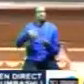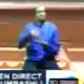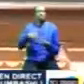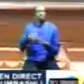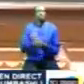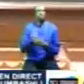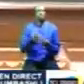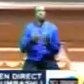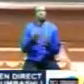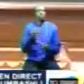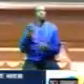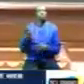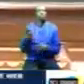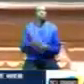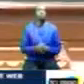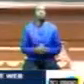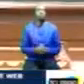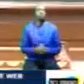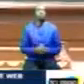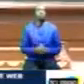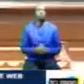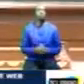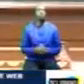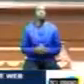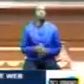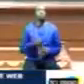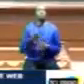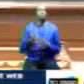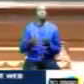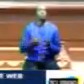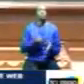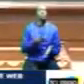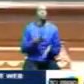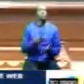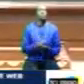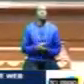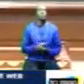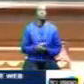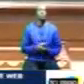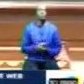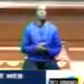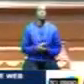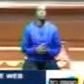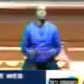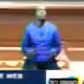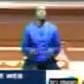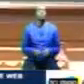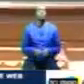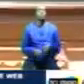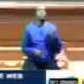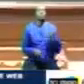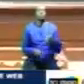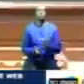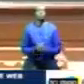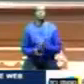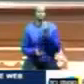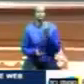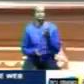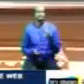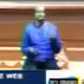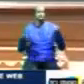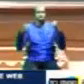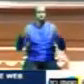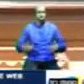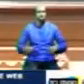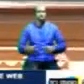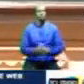lettre 8. Niko nasoma ibarua namba 8. À la dernière page. Ou ile page ya mwisho. Même pour ce qui concerne l'habillement. Attends, tu mambo